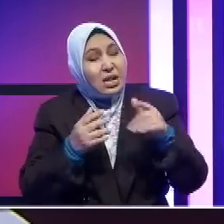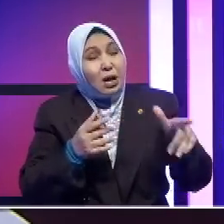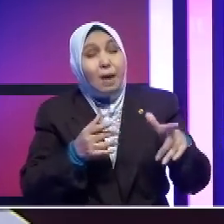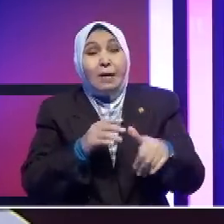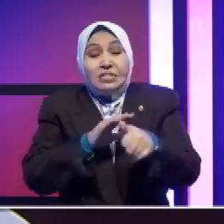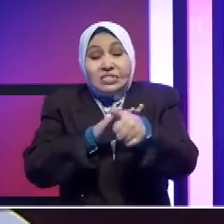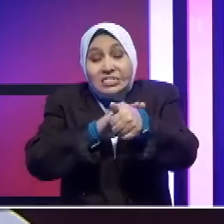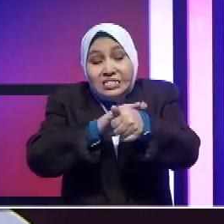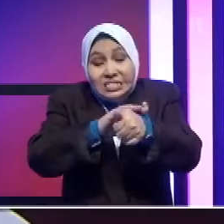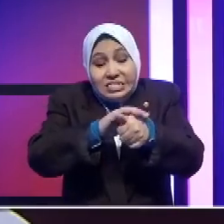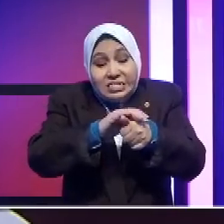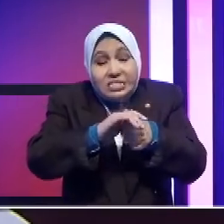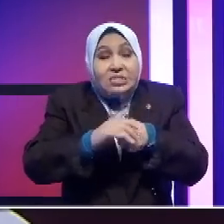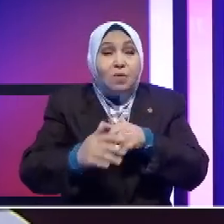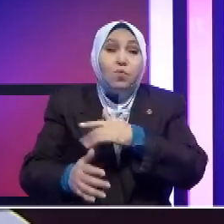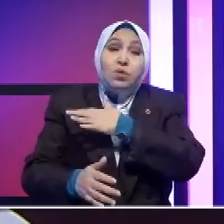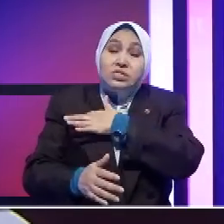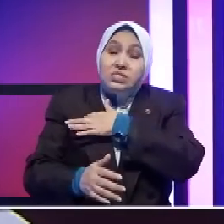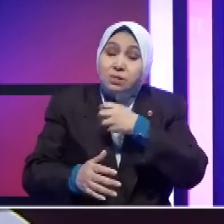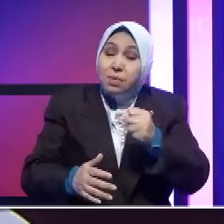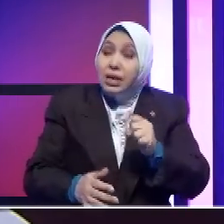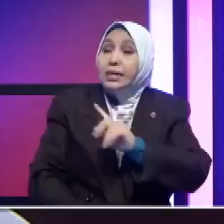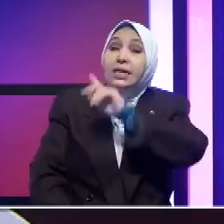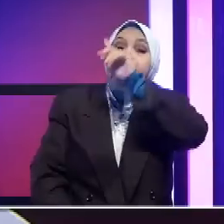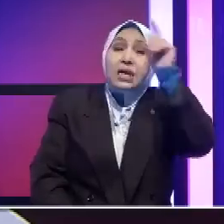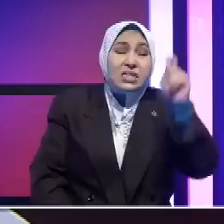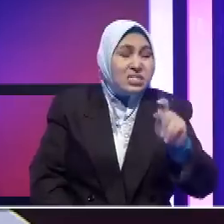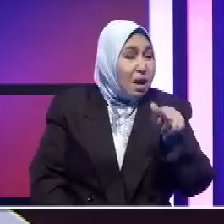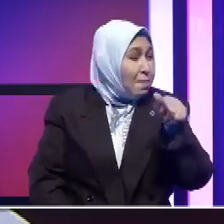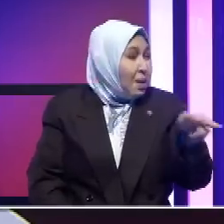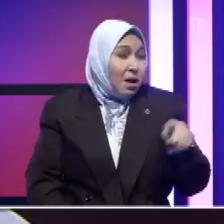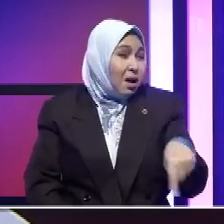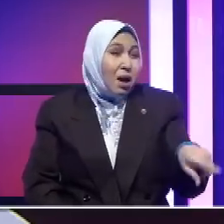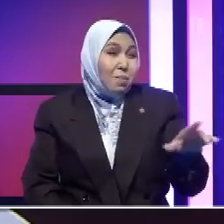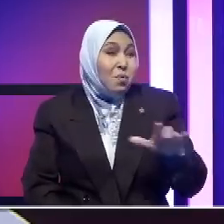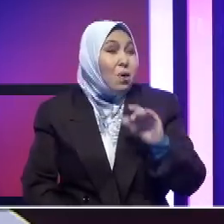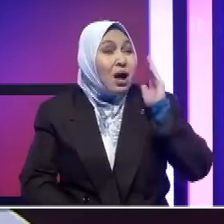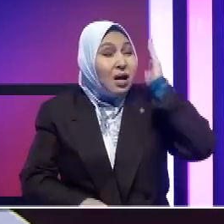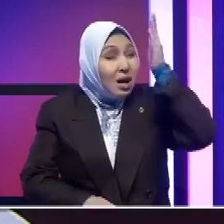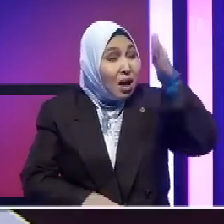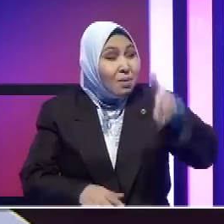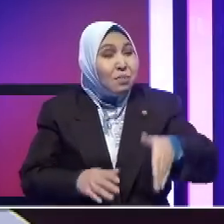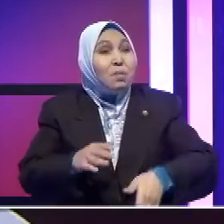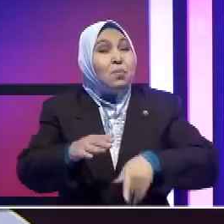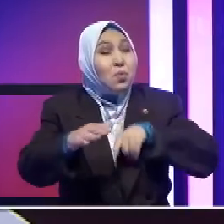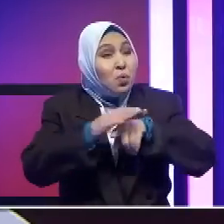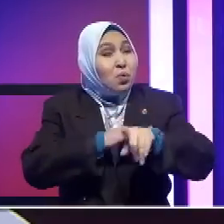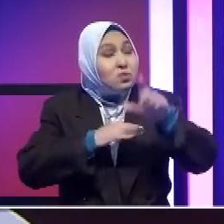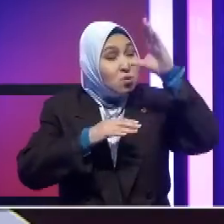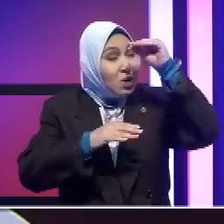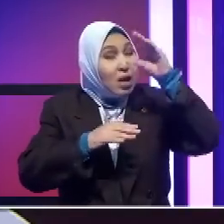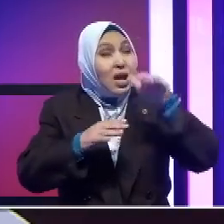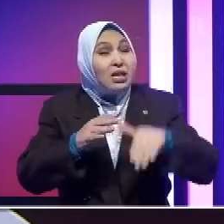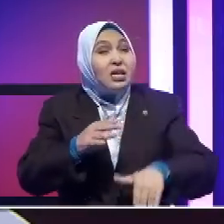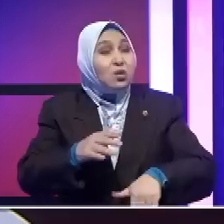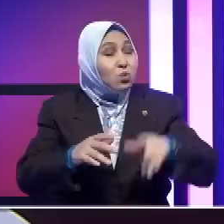bertanya, ataqtuluna rajulan, apakah kamu akan membunuh kalau seorang lelaki itu kata Tuhanku adalah